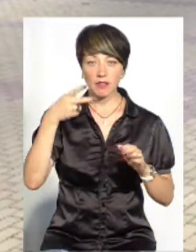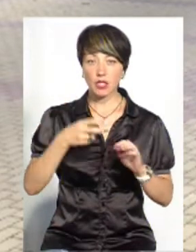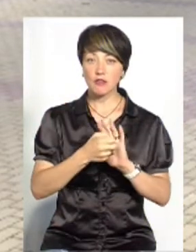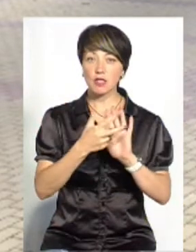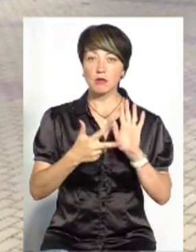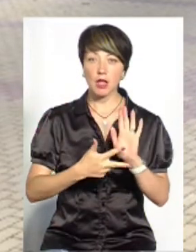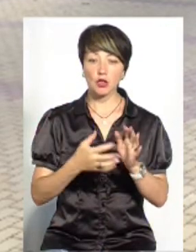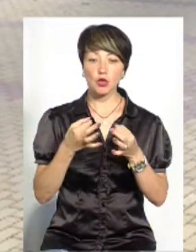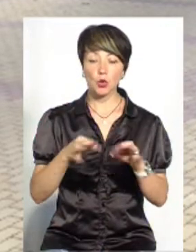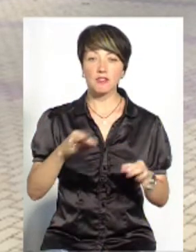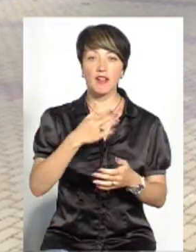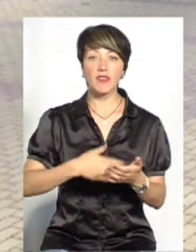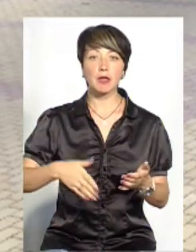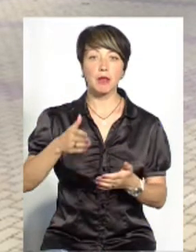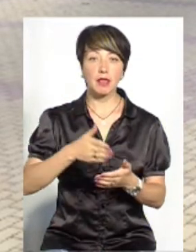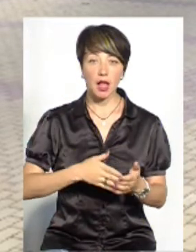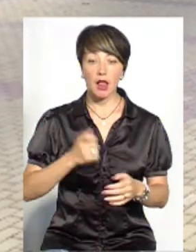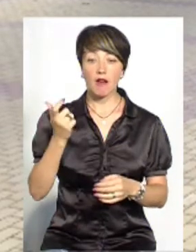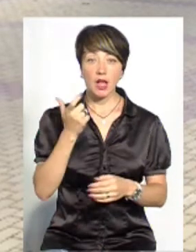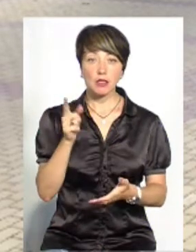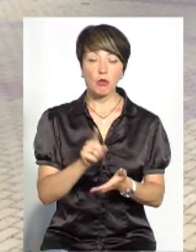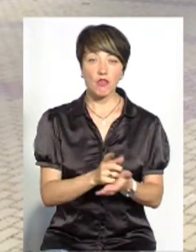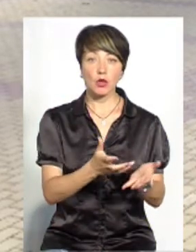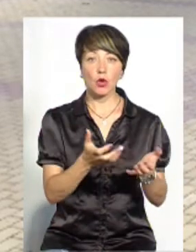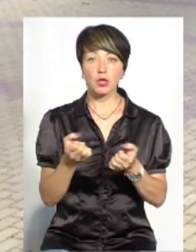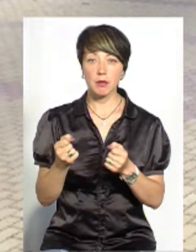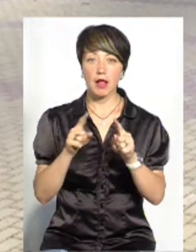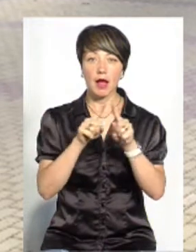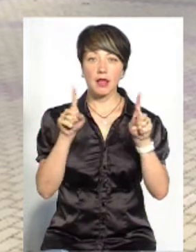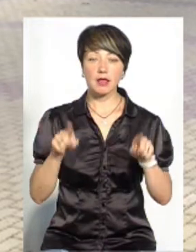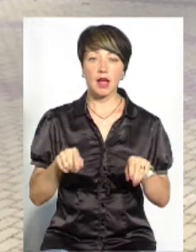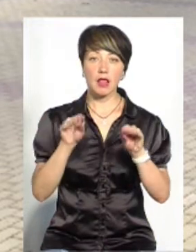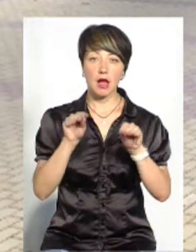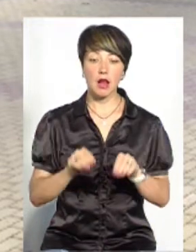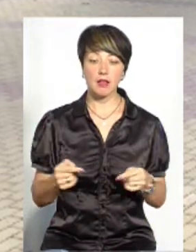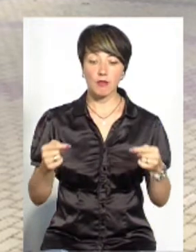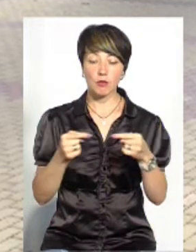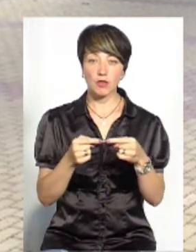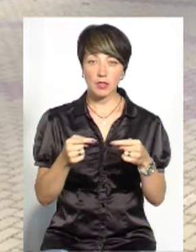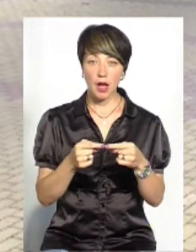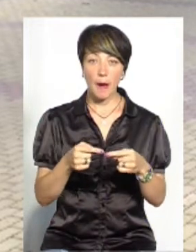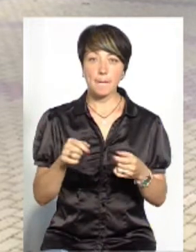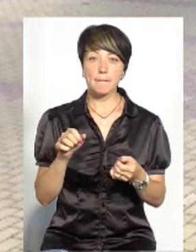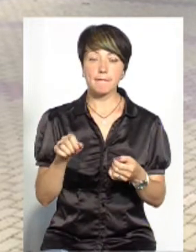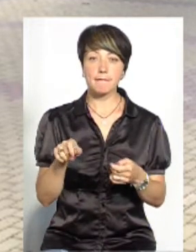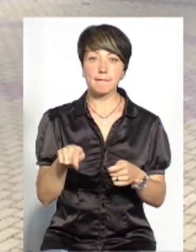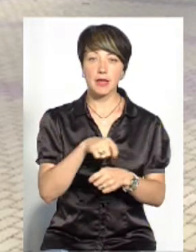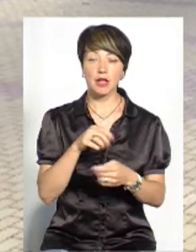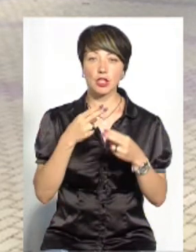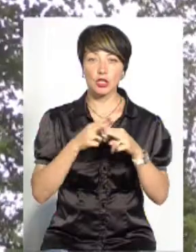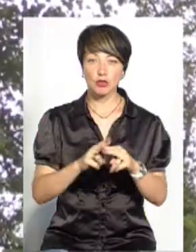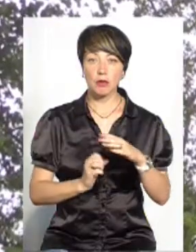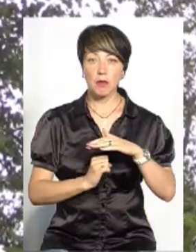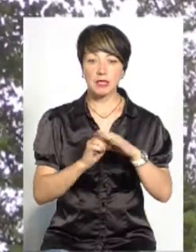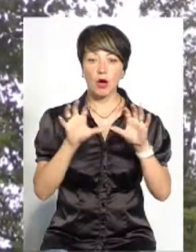2018 року дозвіл відмінили, а власник повинен отримати декларацію на відповідність матеріально-технічної бази законодавству з охорони